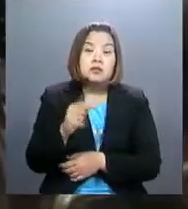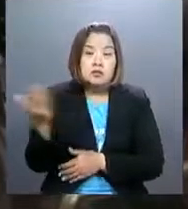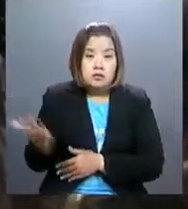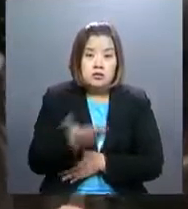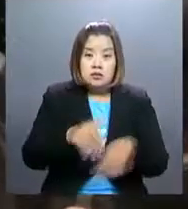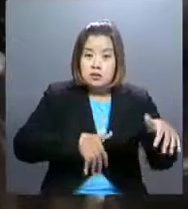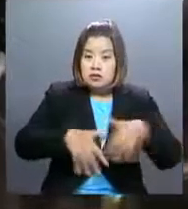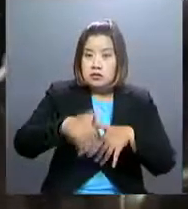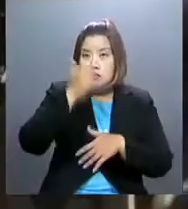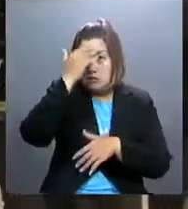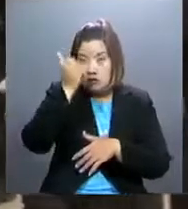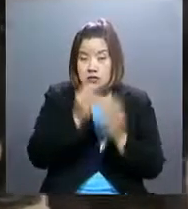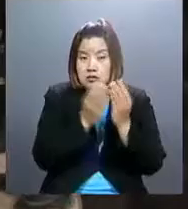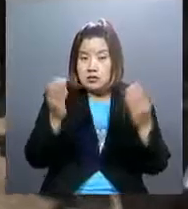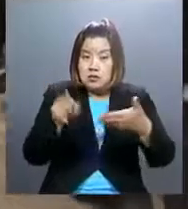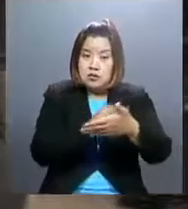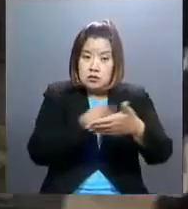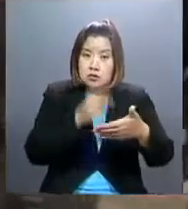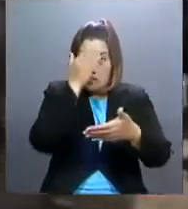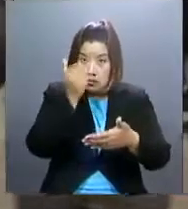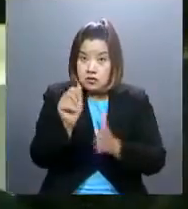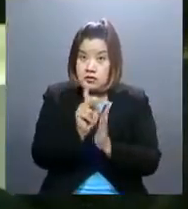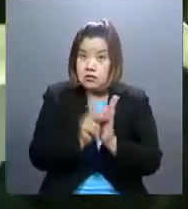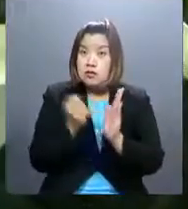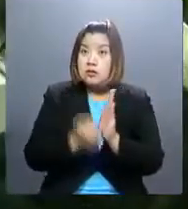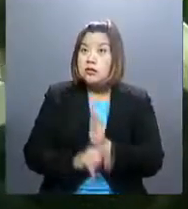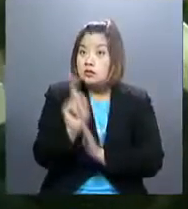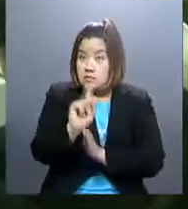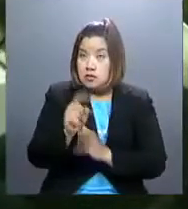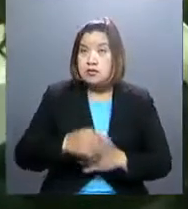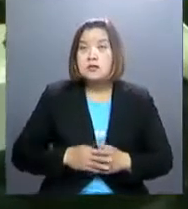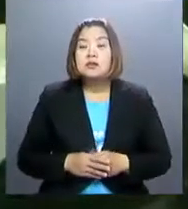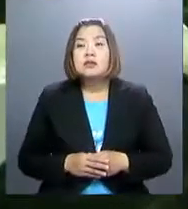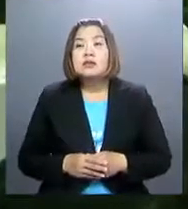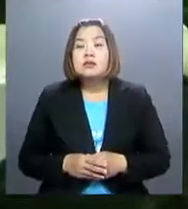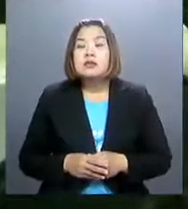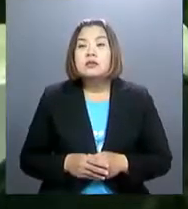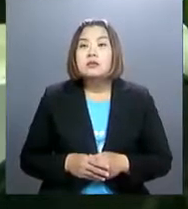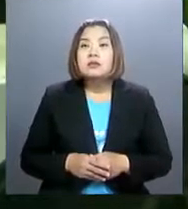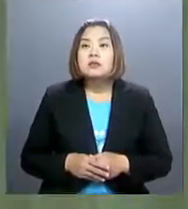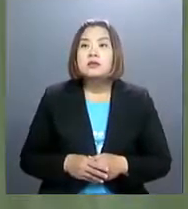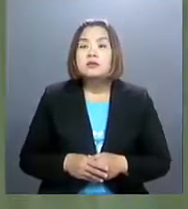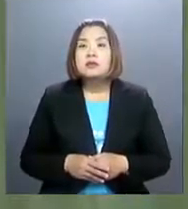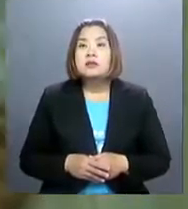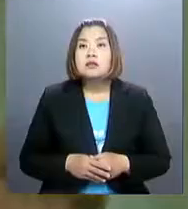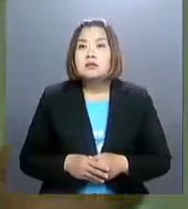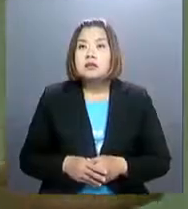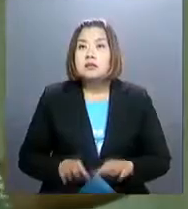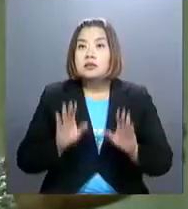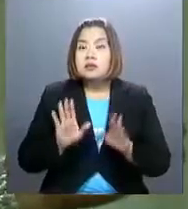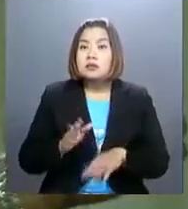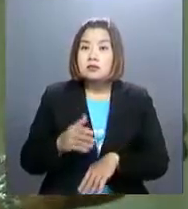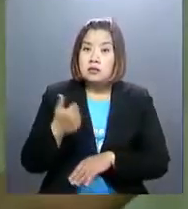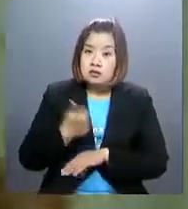ชาชนมาลงเสียงประชามติว่าผิดกฎหมายหรือไม่ค่ะนอกจากนี้นะคะยังได้สั่งการให้ผู้บังคับการและผู้ก